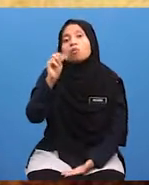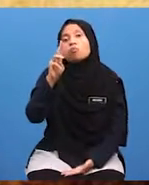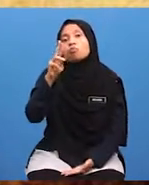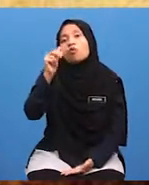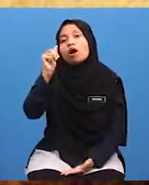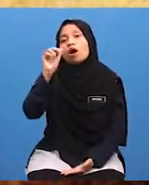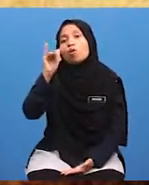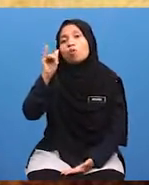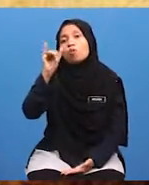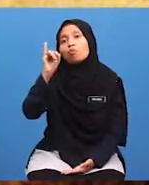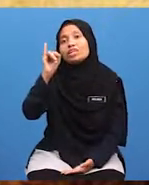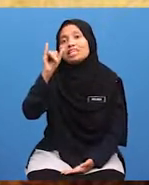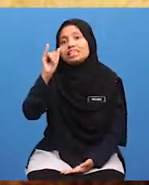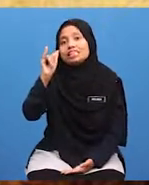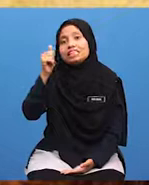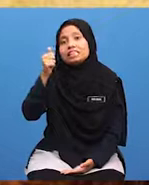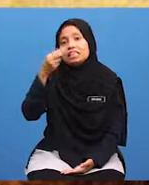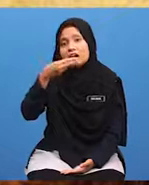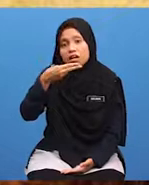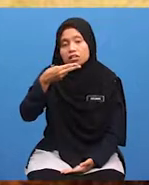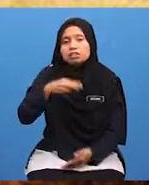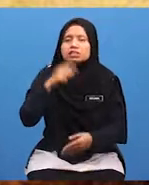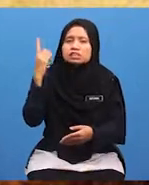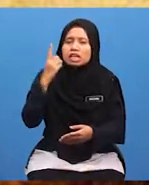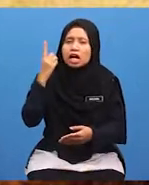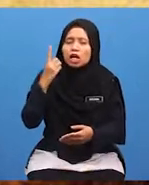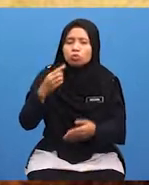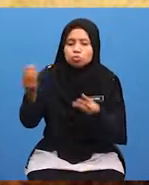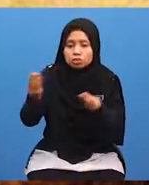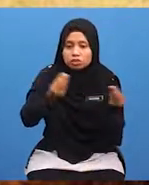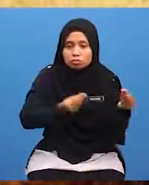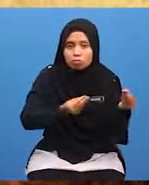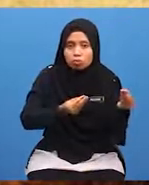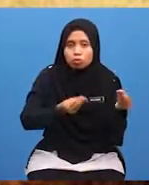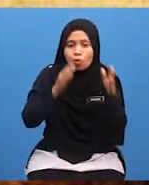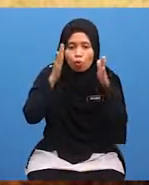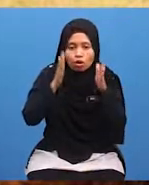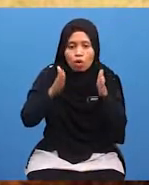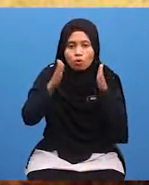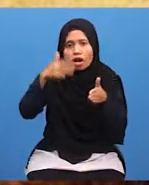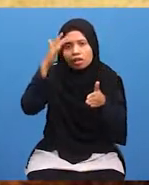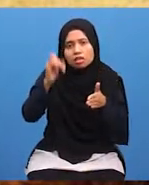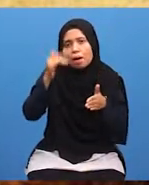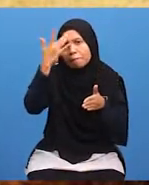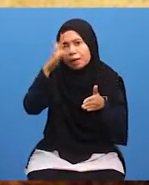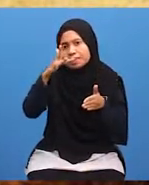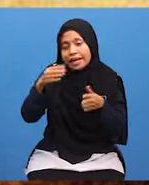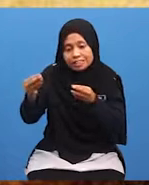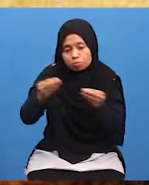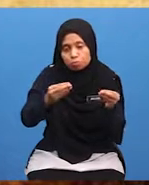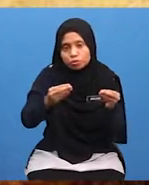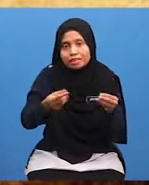Sufyan, beliau sendiri sebagai khalifah sering menjemput para cendekiawan dan para ilmuwan datang ke Istana Khalifah di